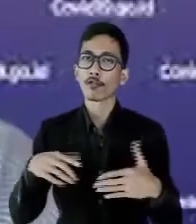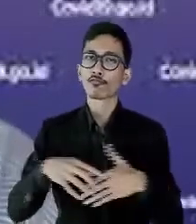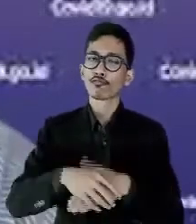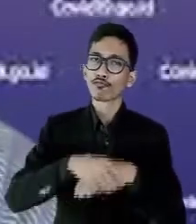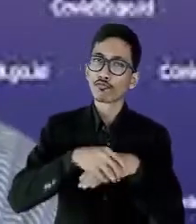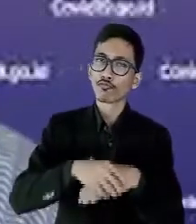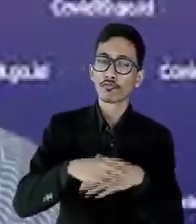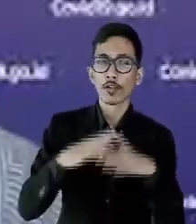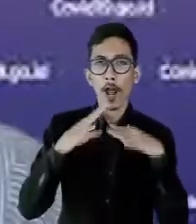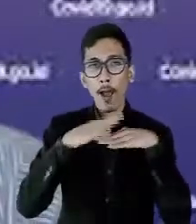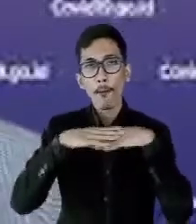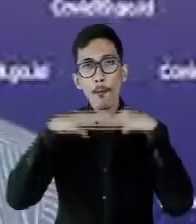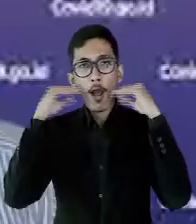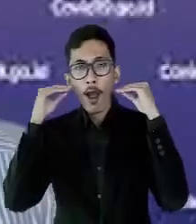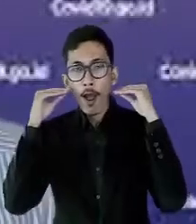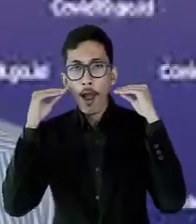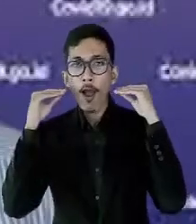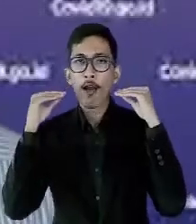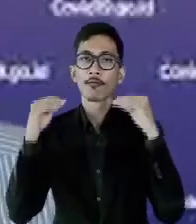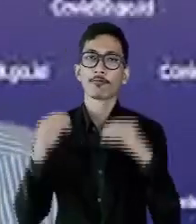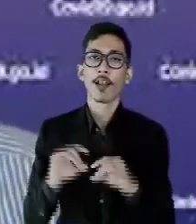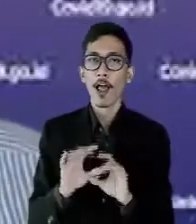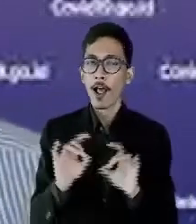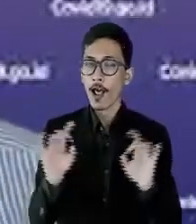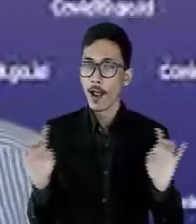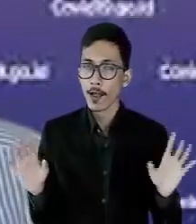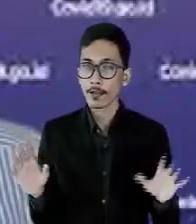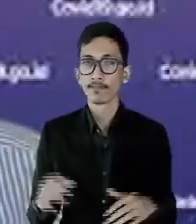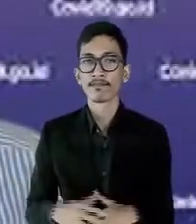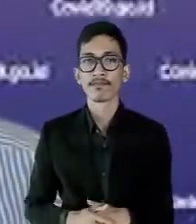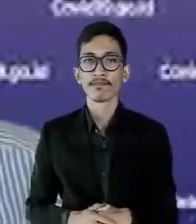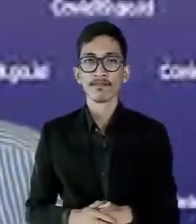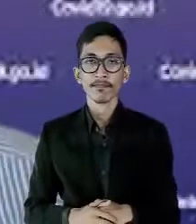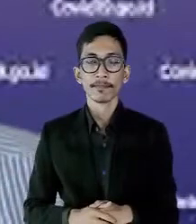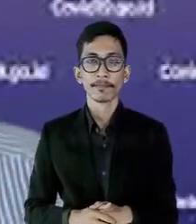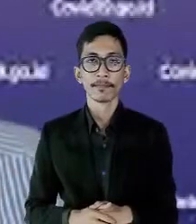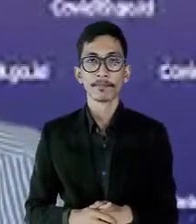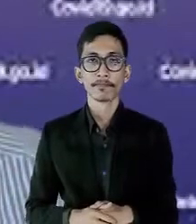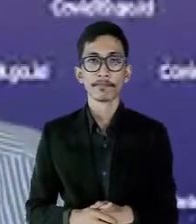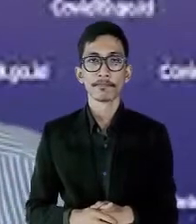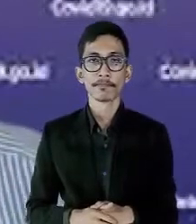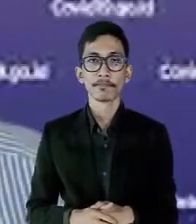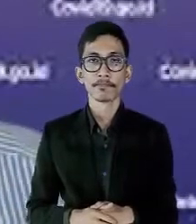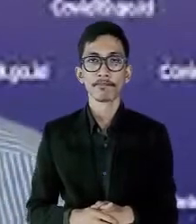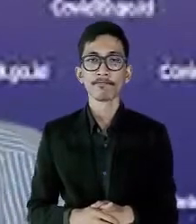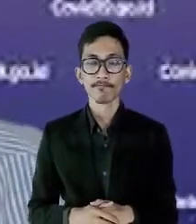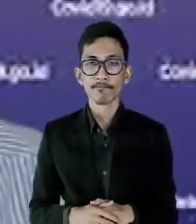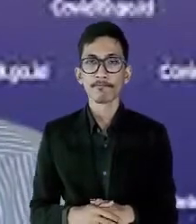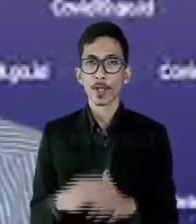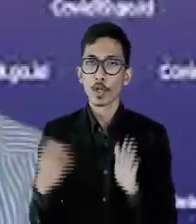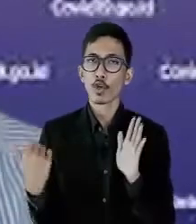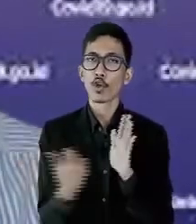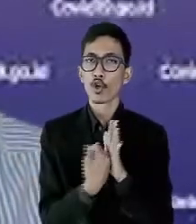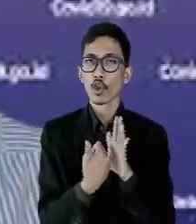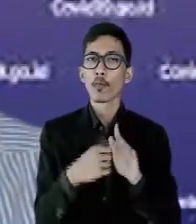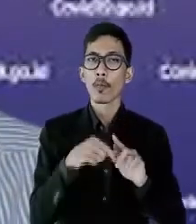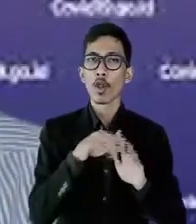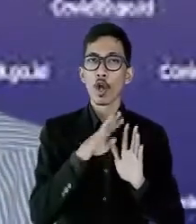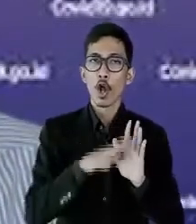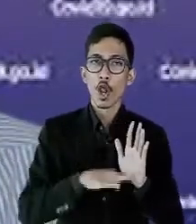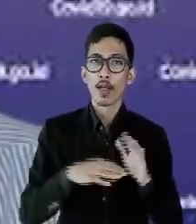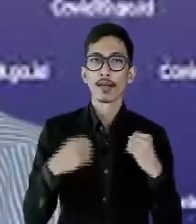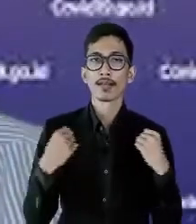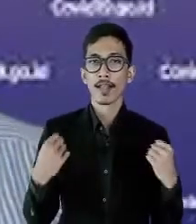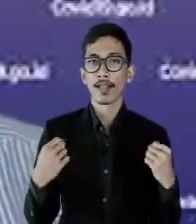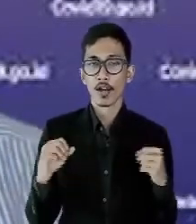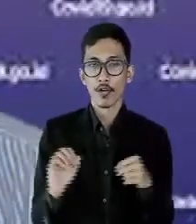bersahabat, ramah, ya, dan antusias, bahkan tentu saja taat terhadap protokol kesehatan